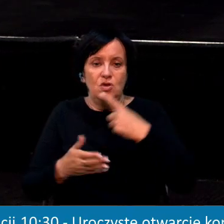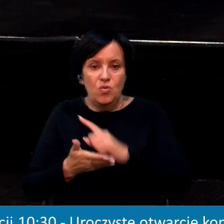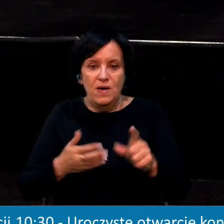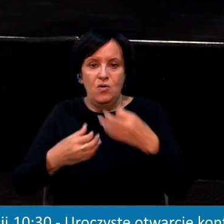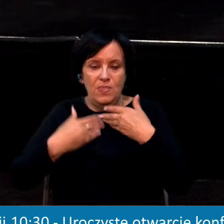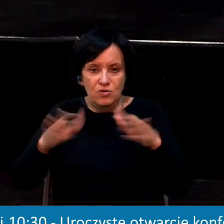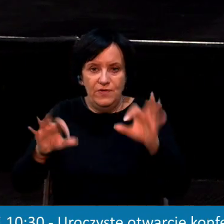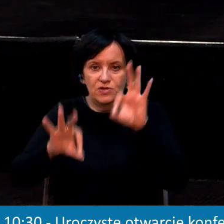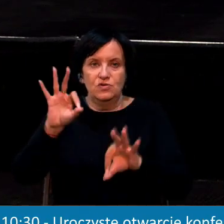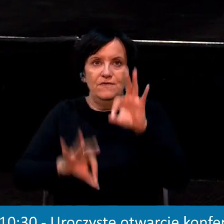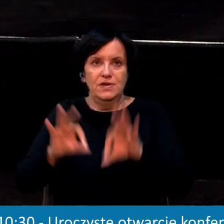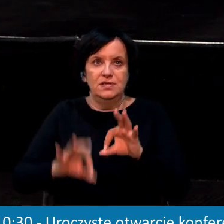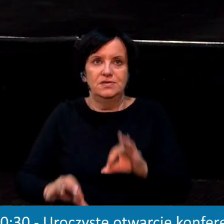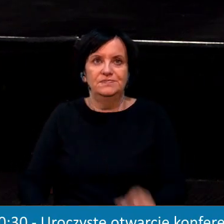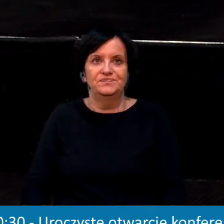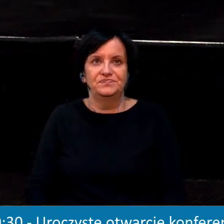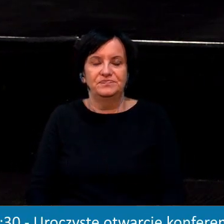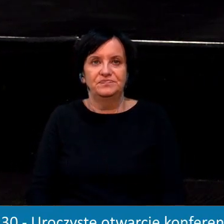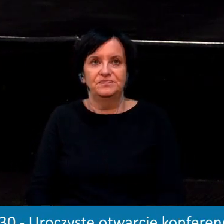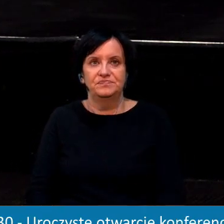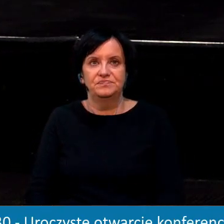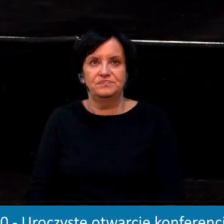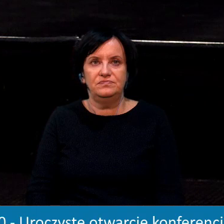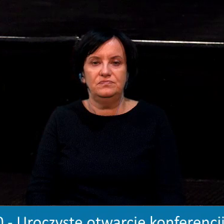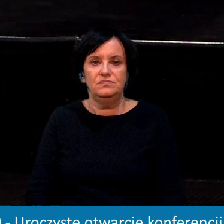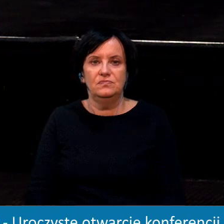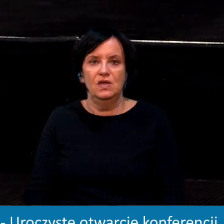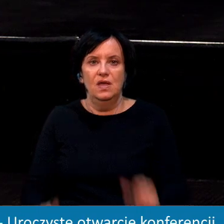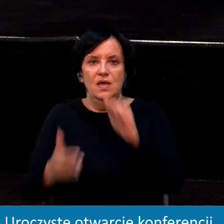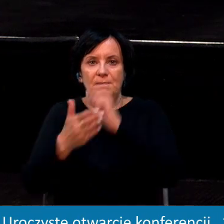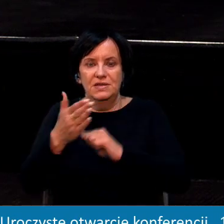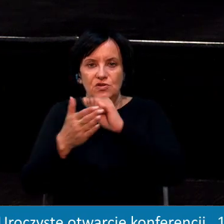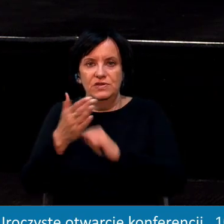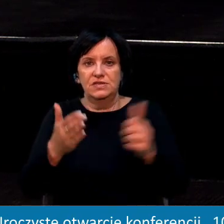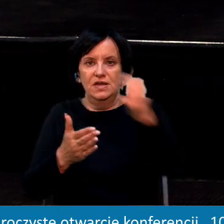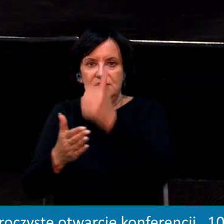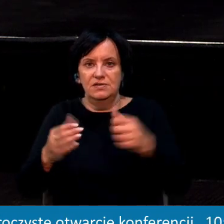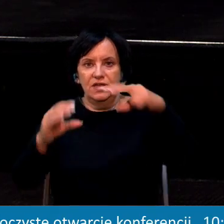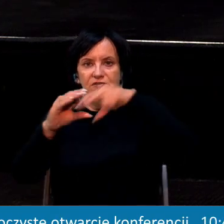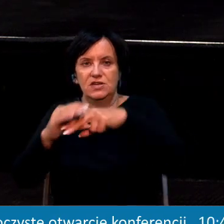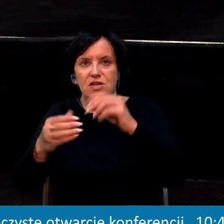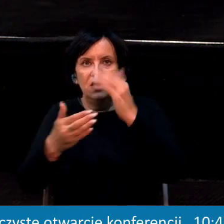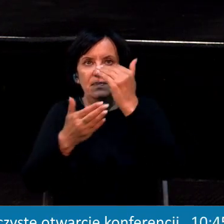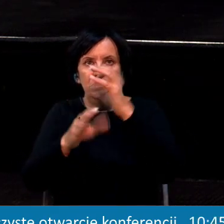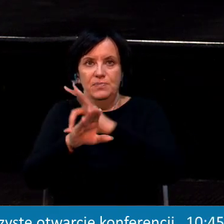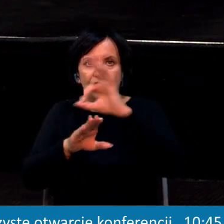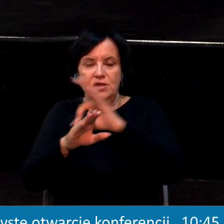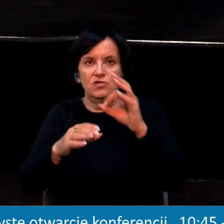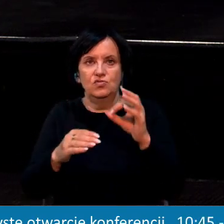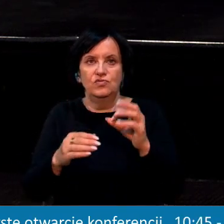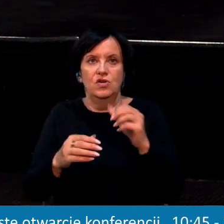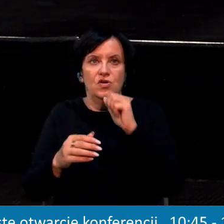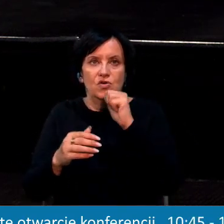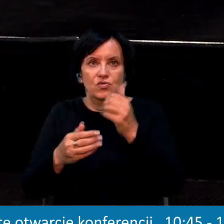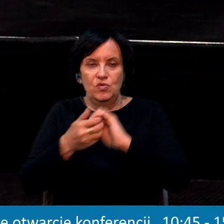także nas tutaj godnie reprezentowali. Wiem, że Mazowiecka Jednostka Wdrażania Projektów Unijnych to jest instytucja bardzo